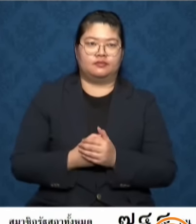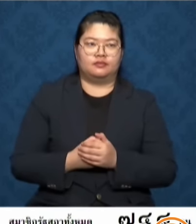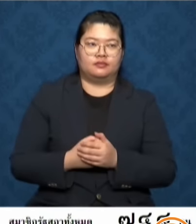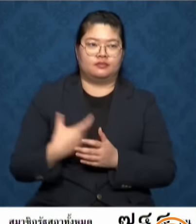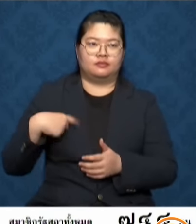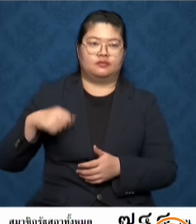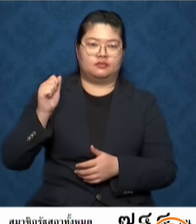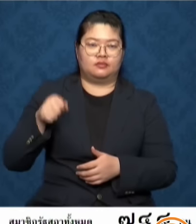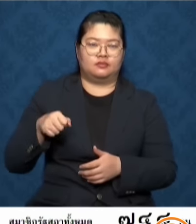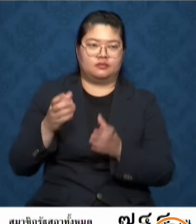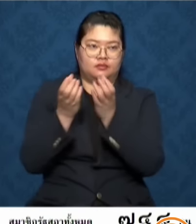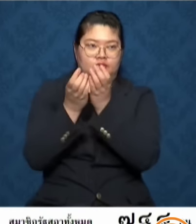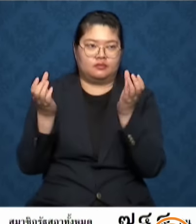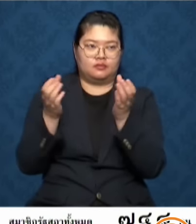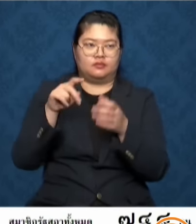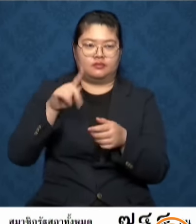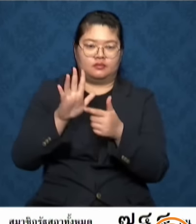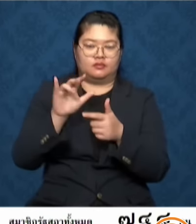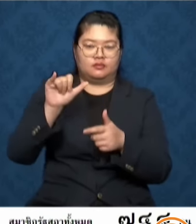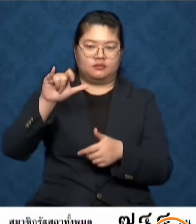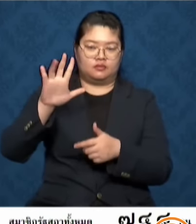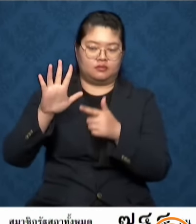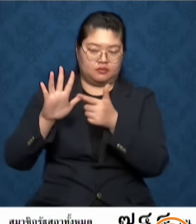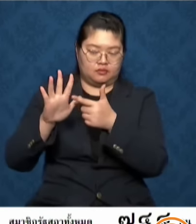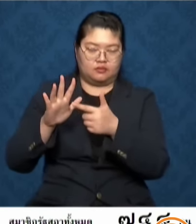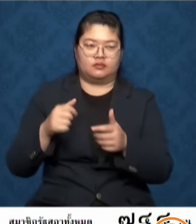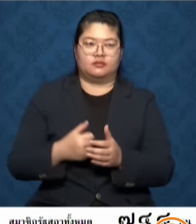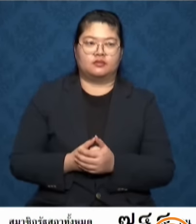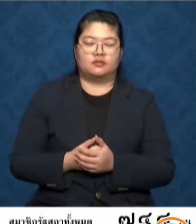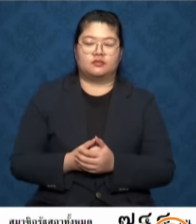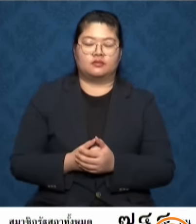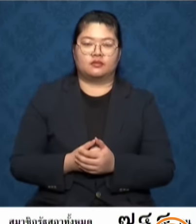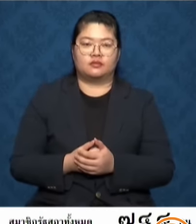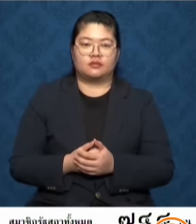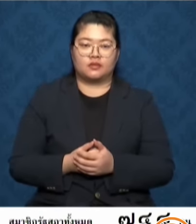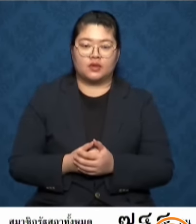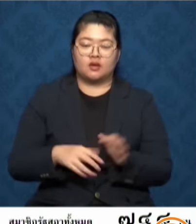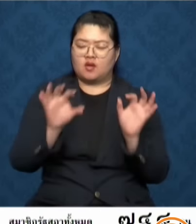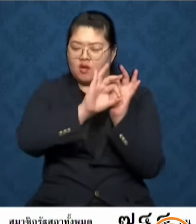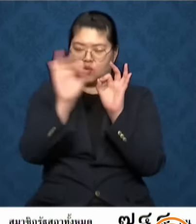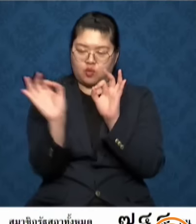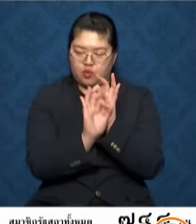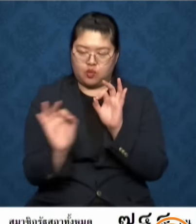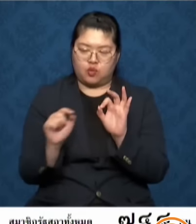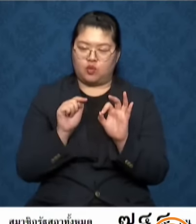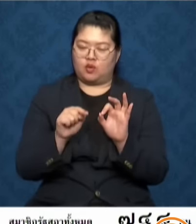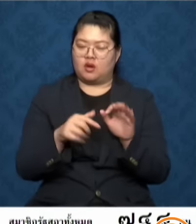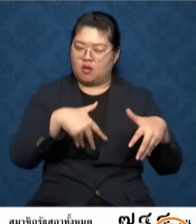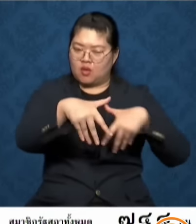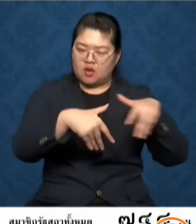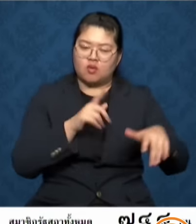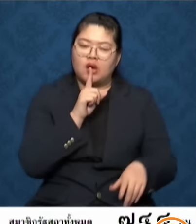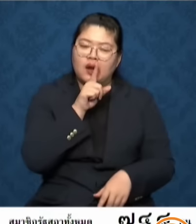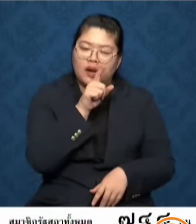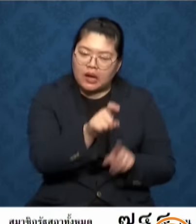ปัญาอุทชาชนคับต้ยมครั แมานคำวจัยของท่านปัญาสาว่าการถามประชาชนด